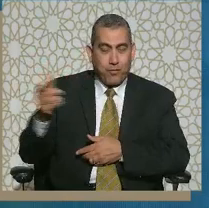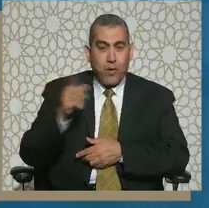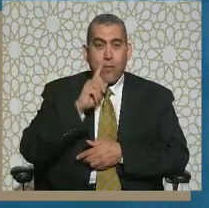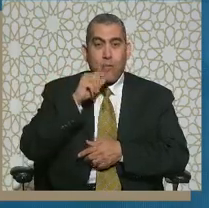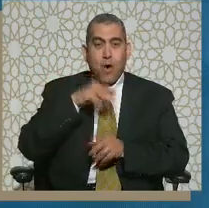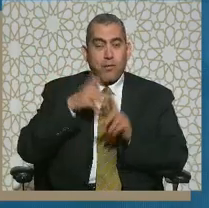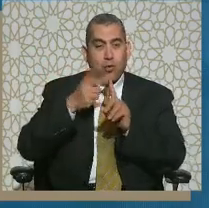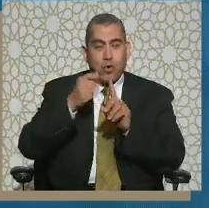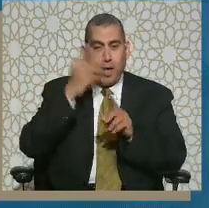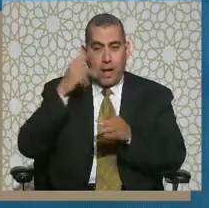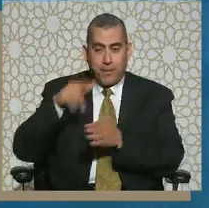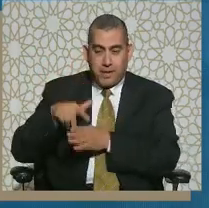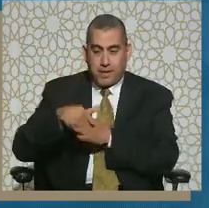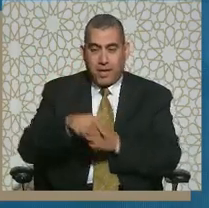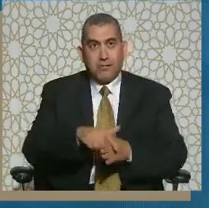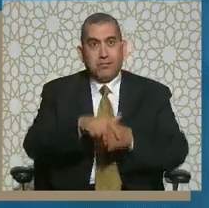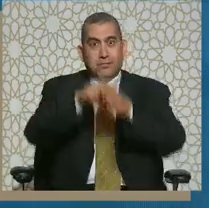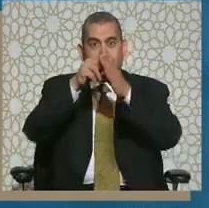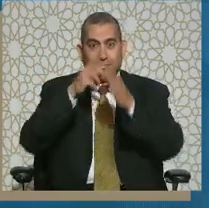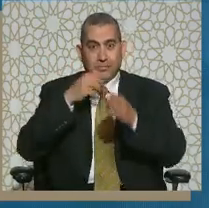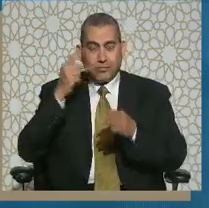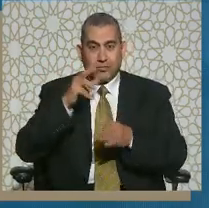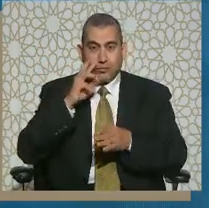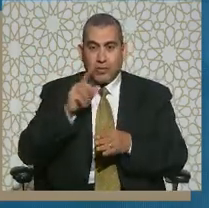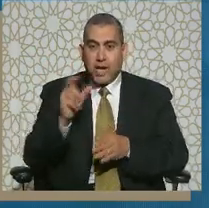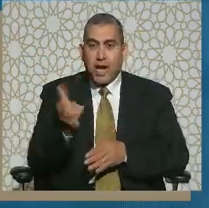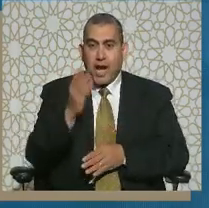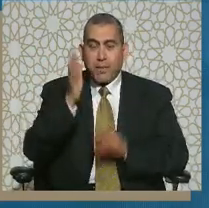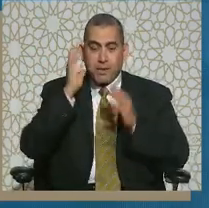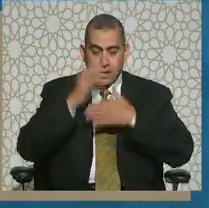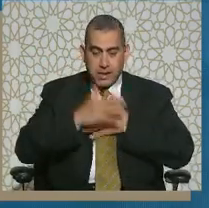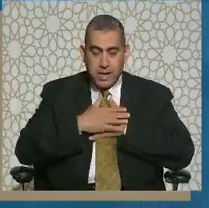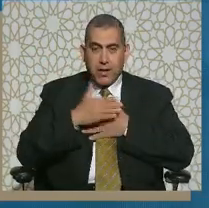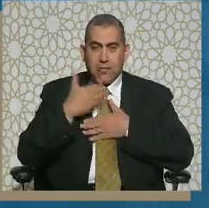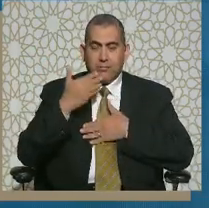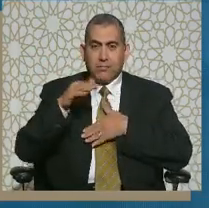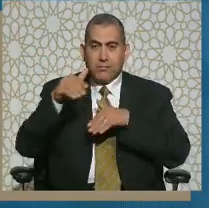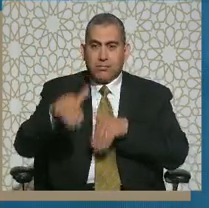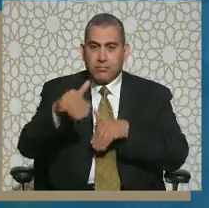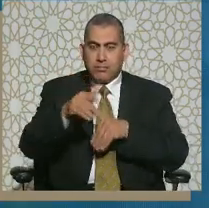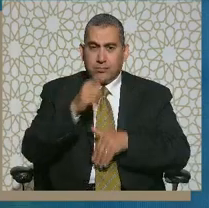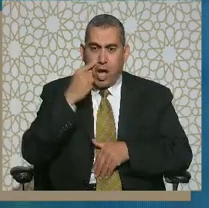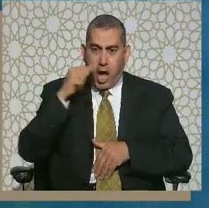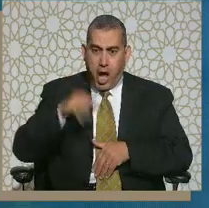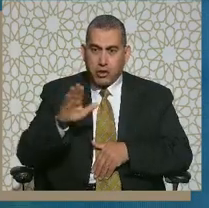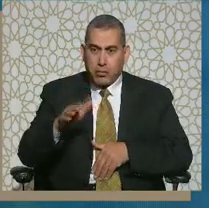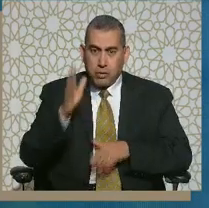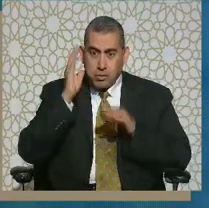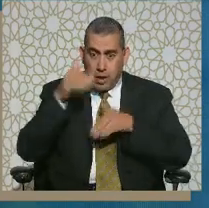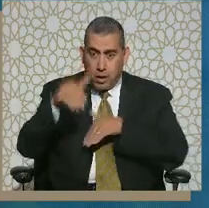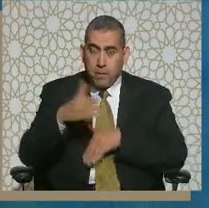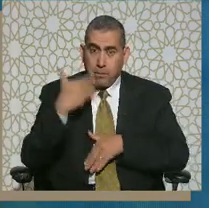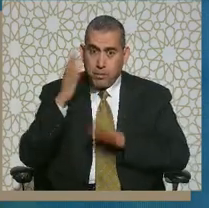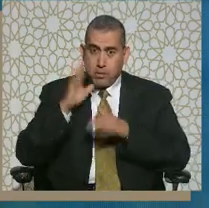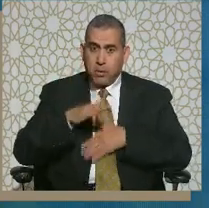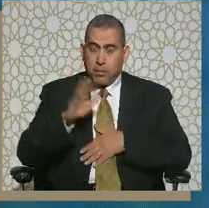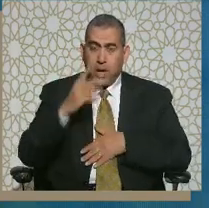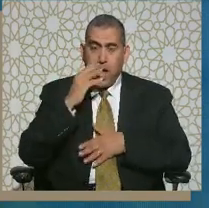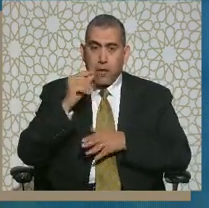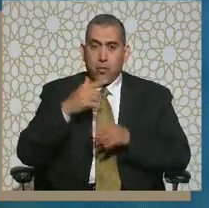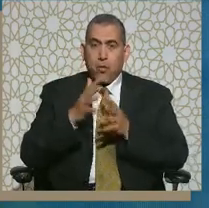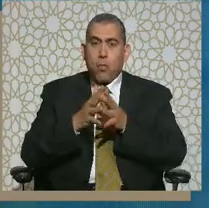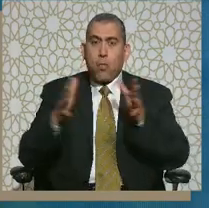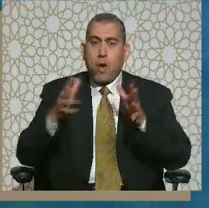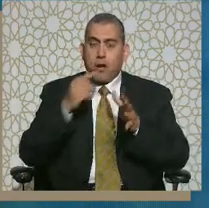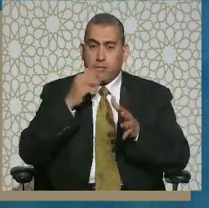في الاسراء والمعراج لما وجد الانبياء بيصلوا في قبرهم وده دليل على ان هم عايشين في حياه ثانيه اسمها الحياه الوسطى